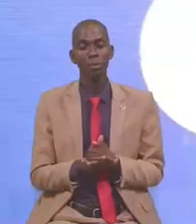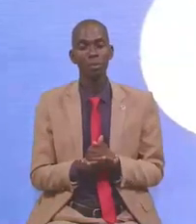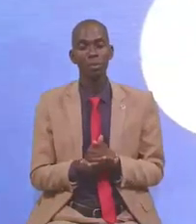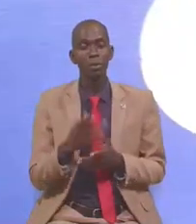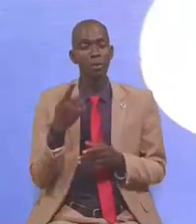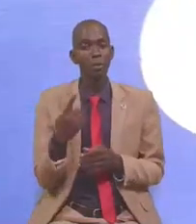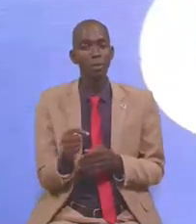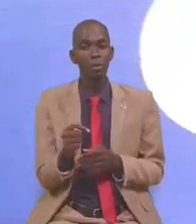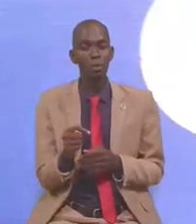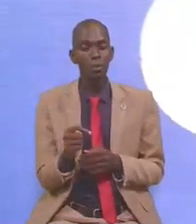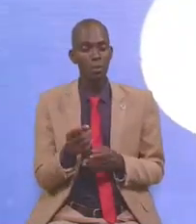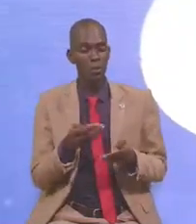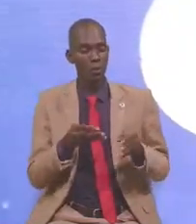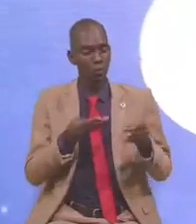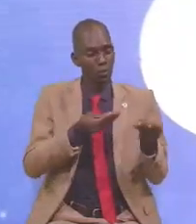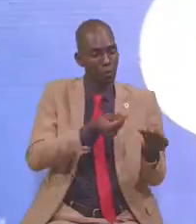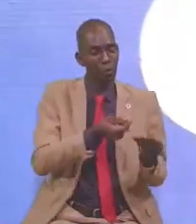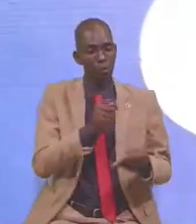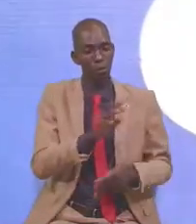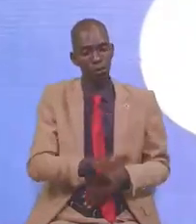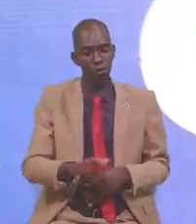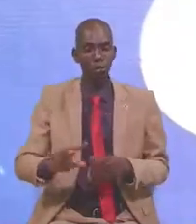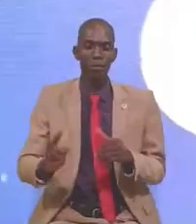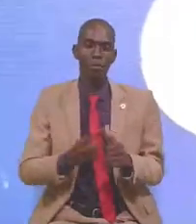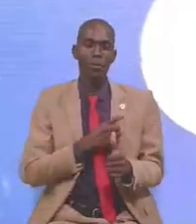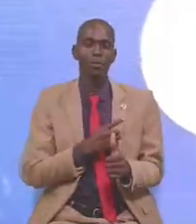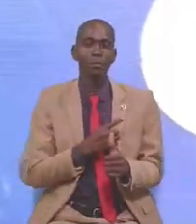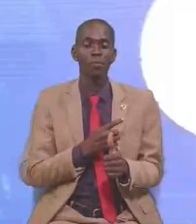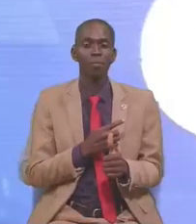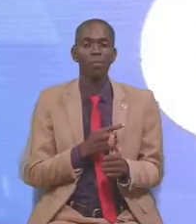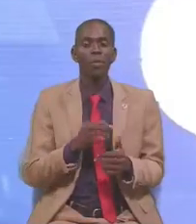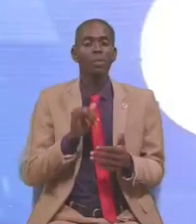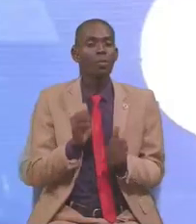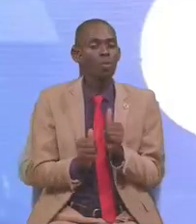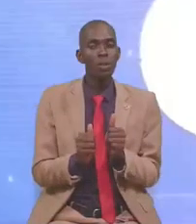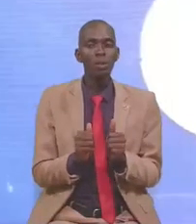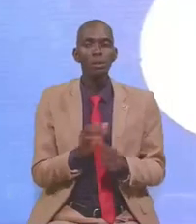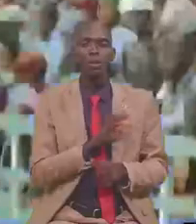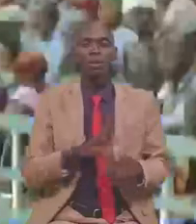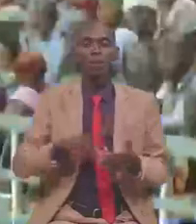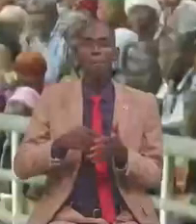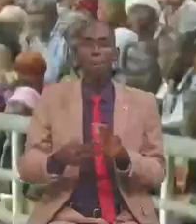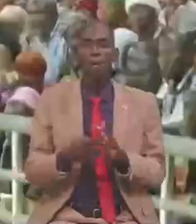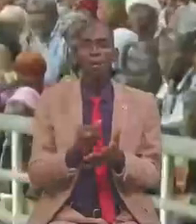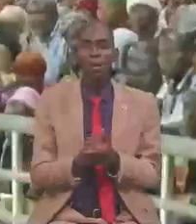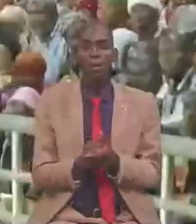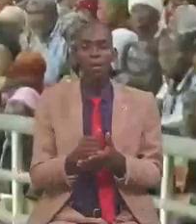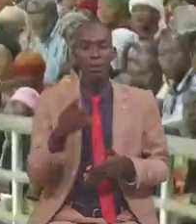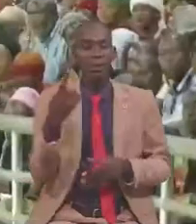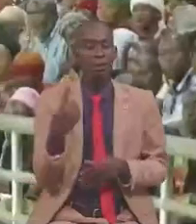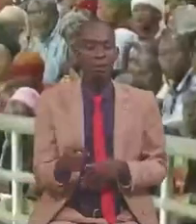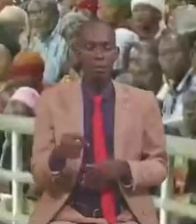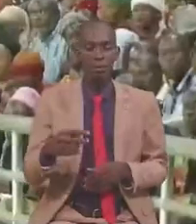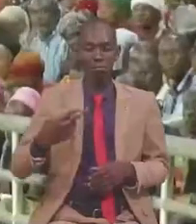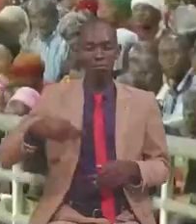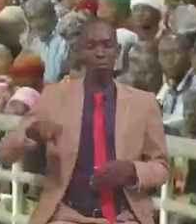il a servi les enfants d'abord. Ce qui veut dire que les pharisiens,